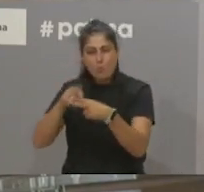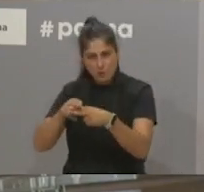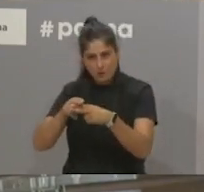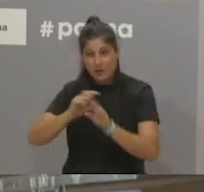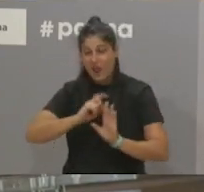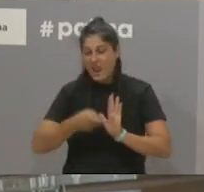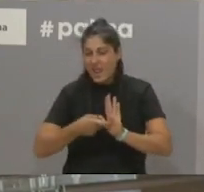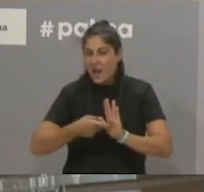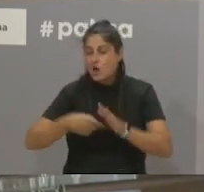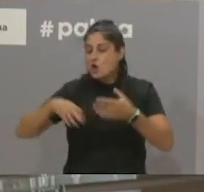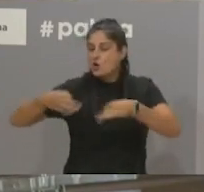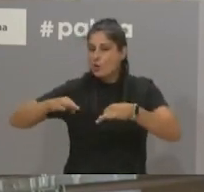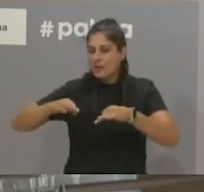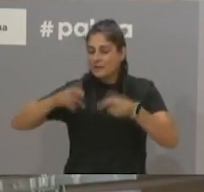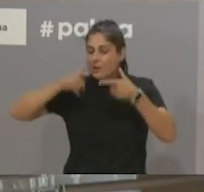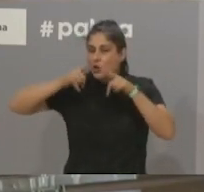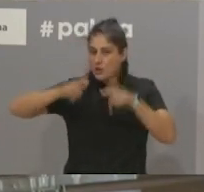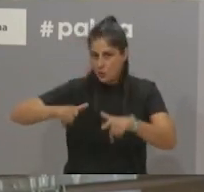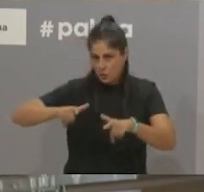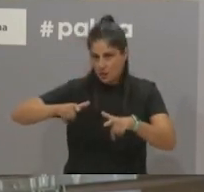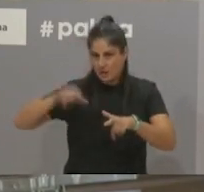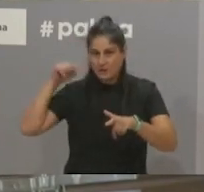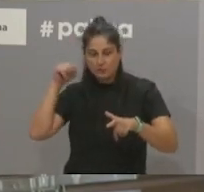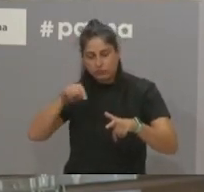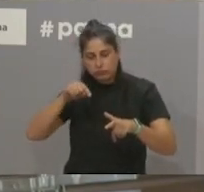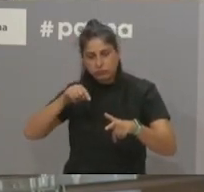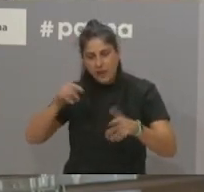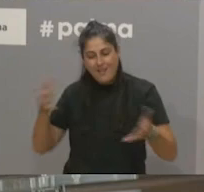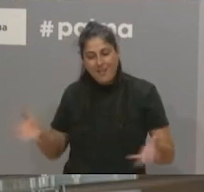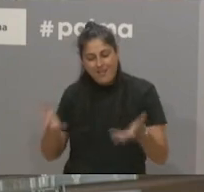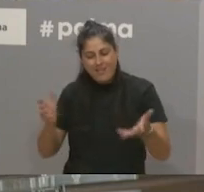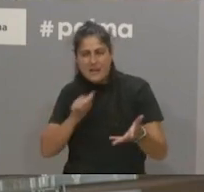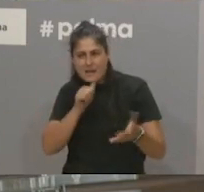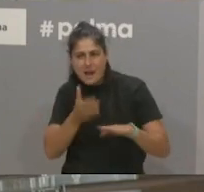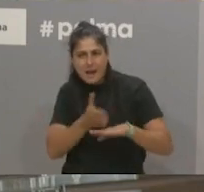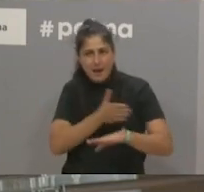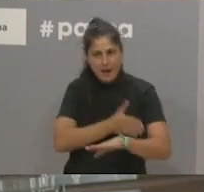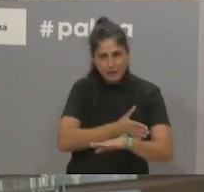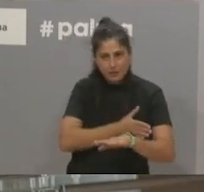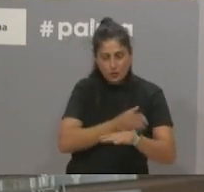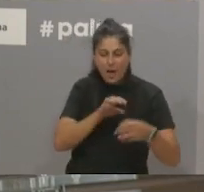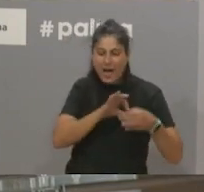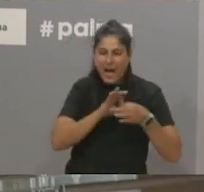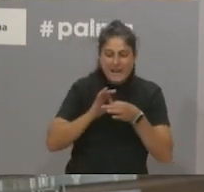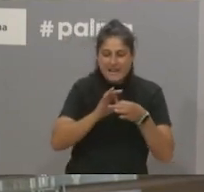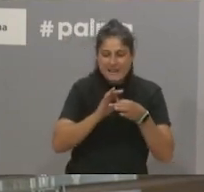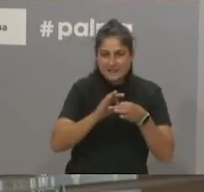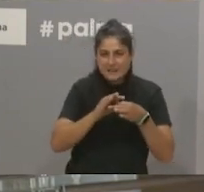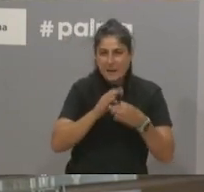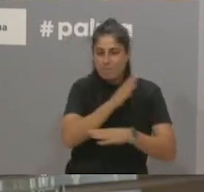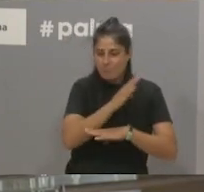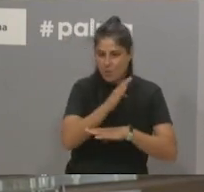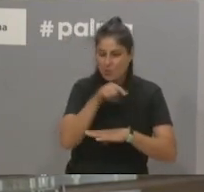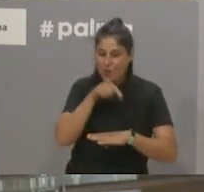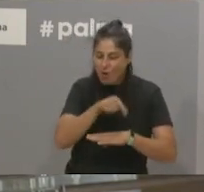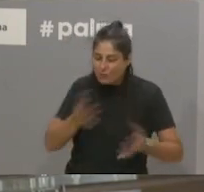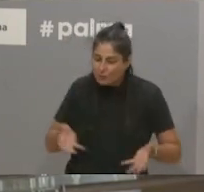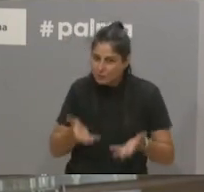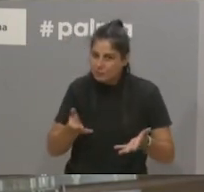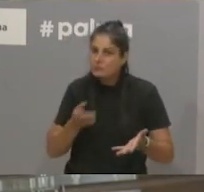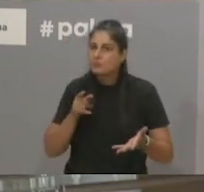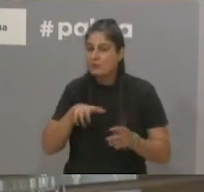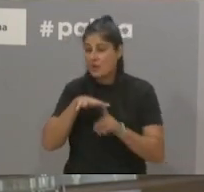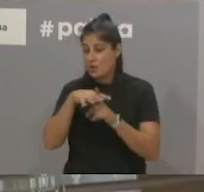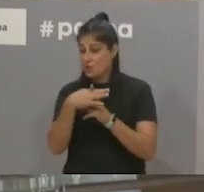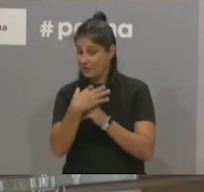de normalització lingüística, una llei impulsada pel govern d'Aliança Popular. És en aquest context que